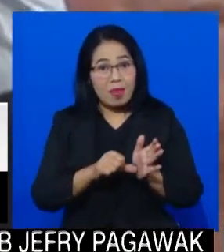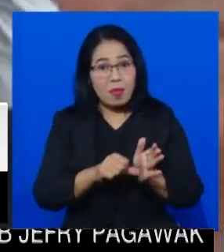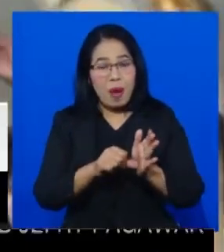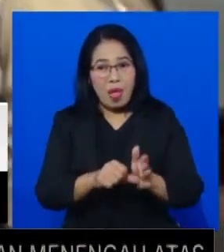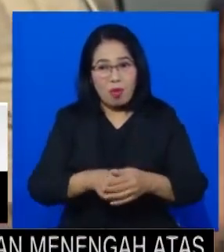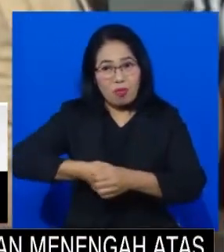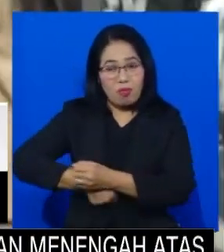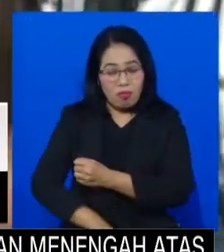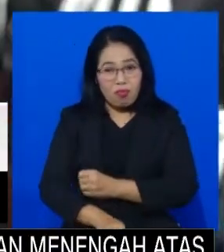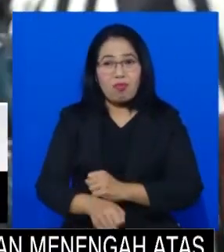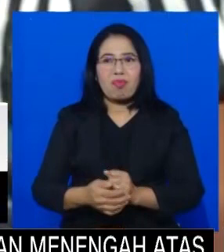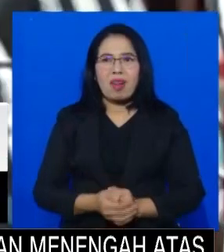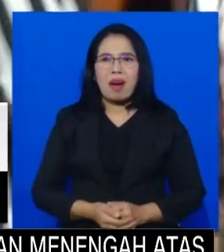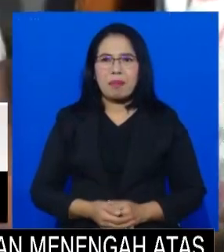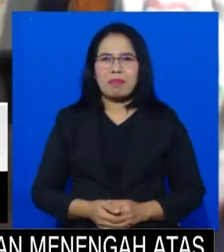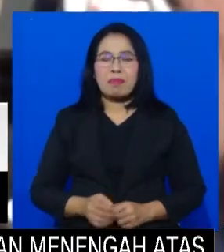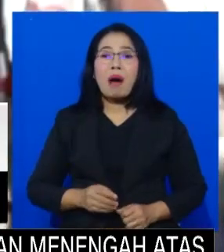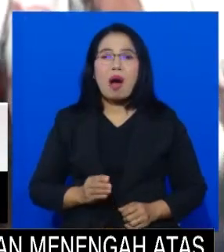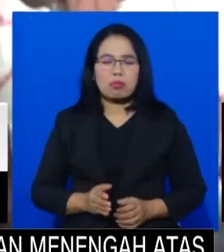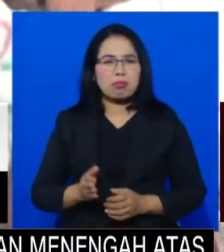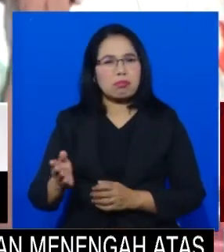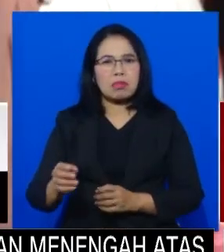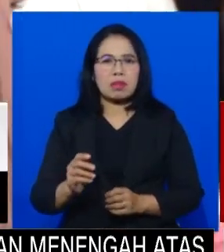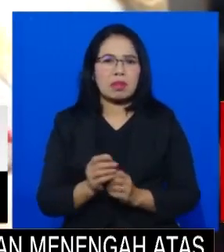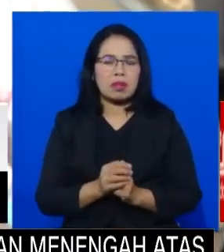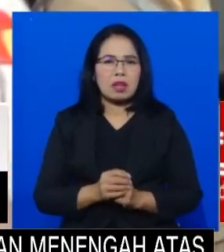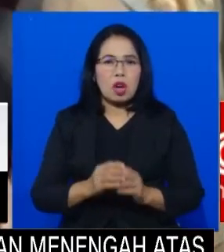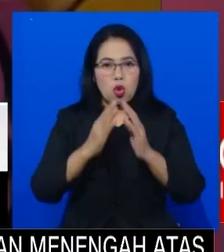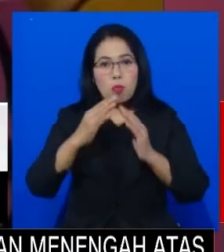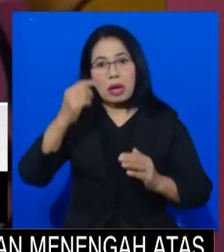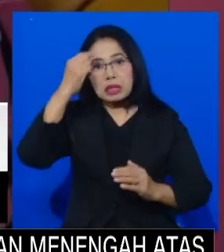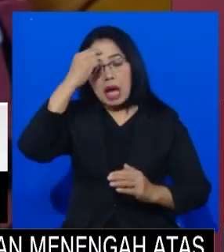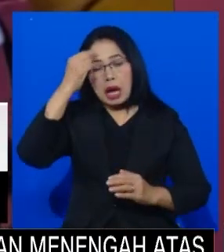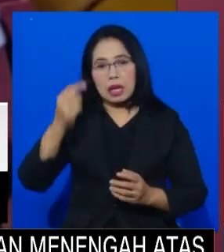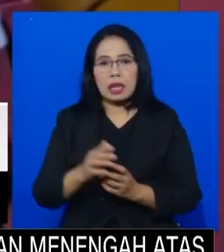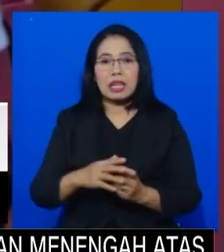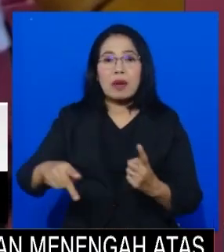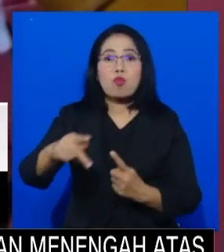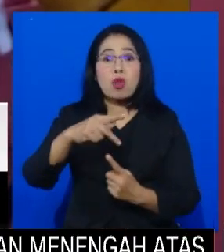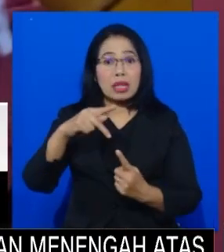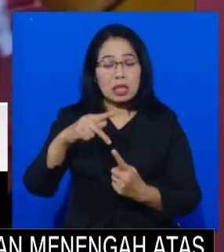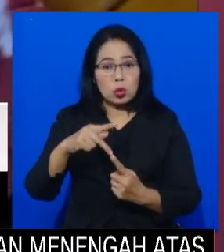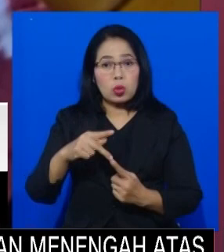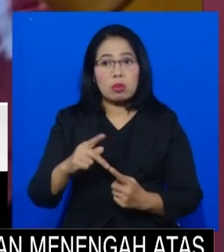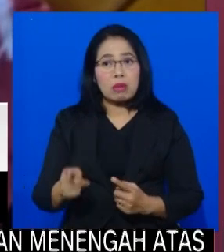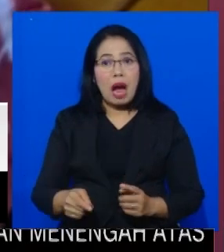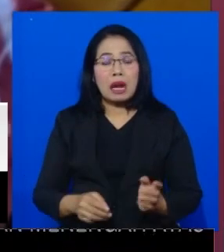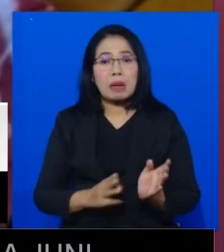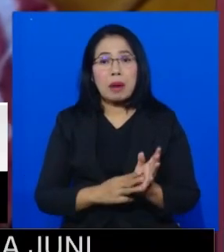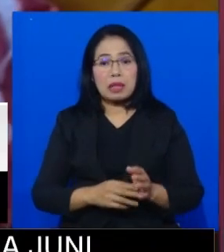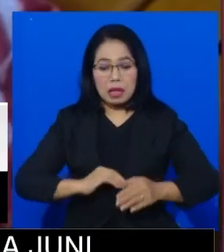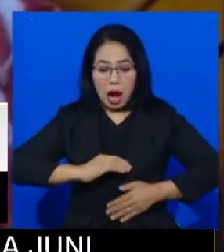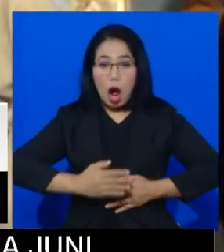36 minggu itu sebenarnya mau dirujuk ke RSUD Raja Ahmad Thabib, Provinsi Kepulauan Riau, karena ada masalah dengan